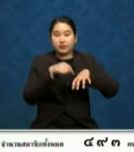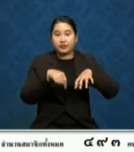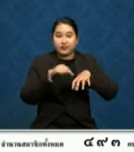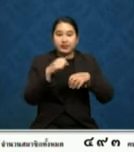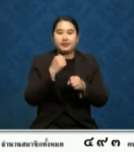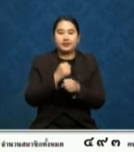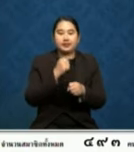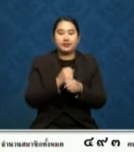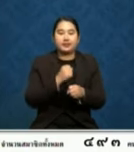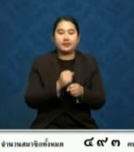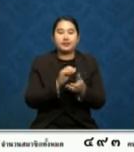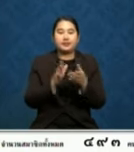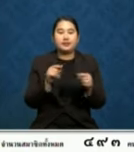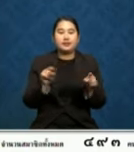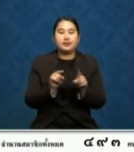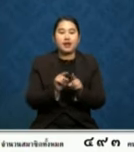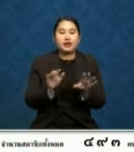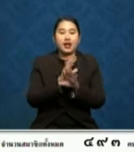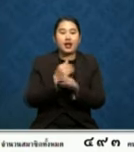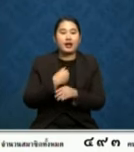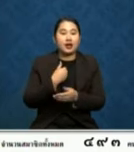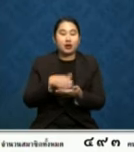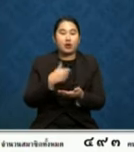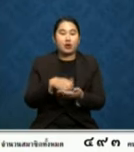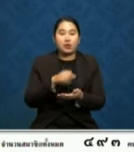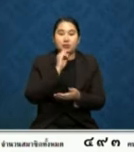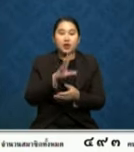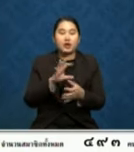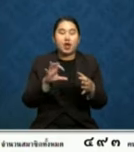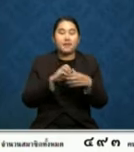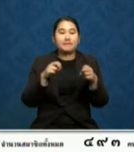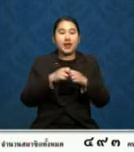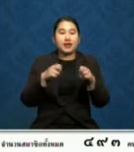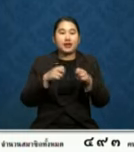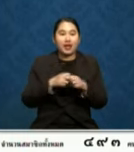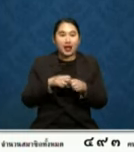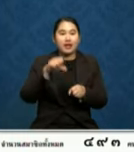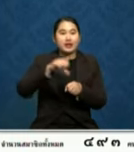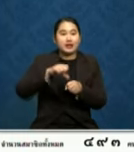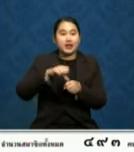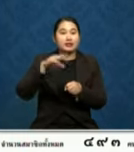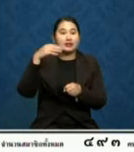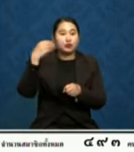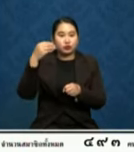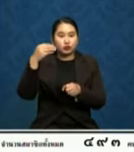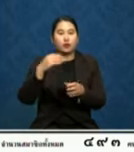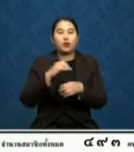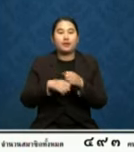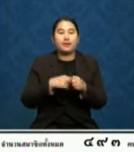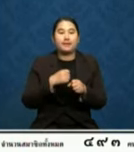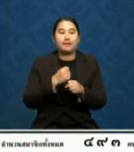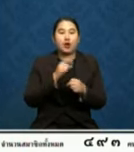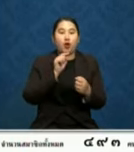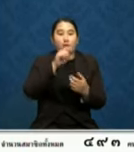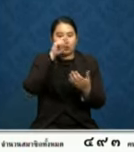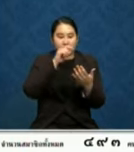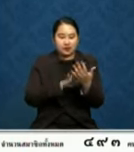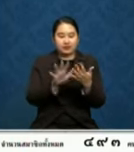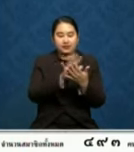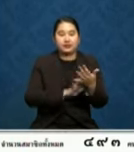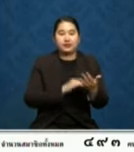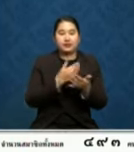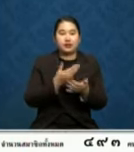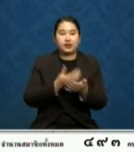แพลตฟอร์มการรายงานข้อมูลกาซเรือนกระจกระดับโครงการแล้วก็องค์กรของประเทศไทยซึ่งงบ